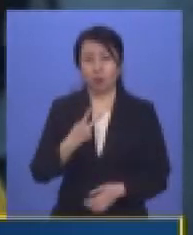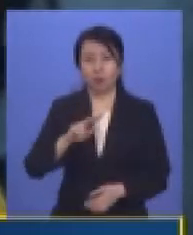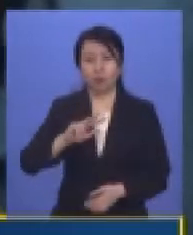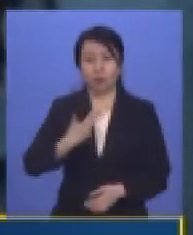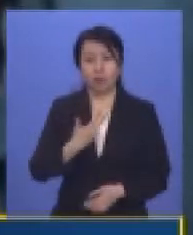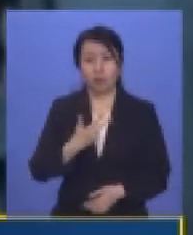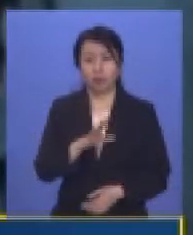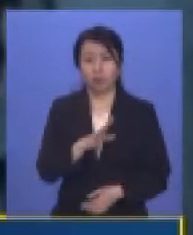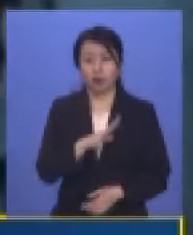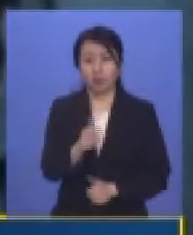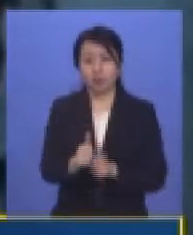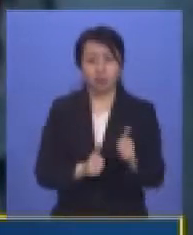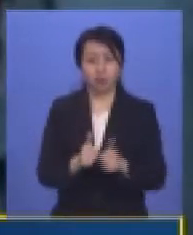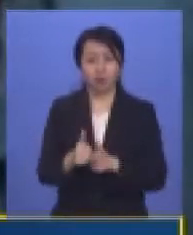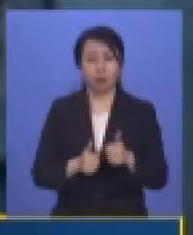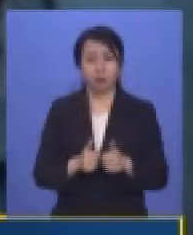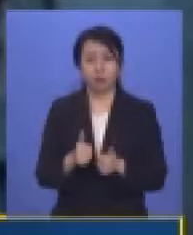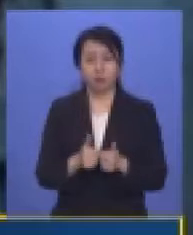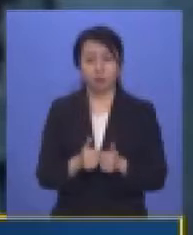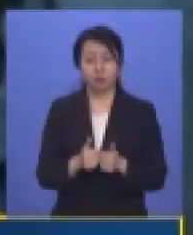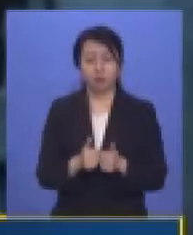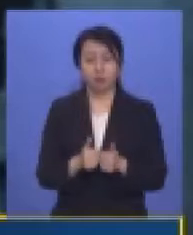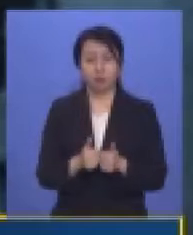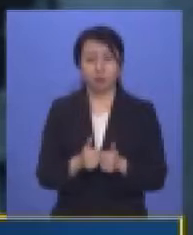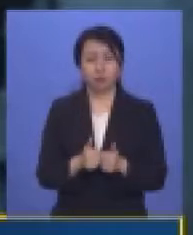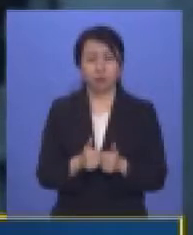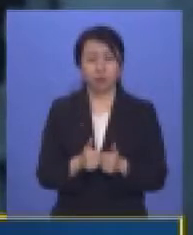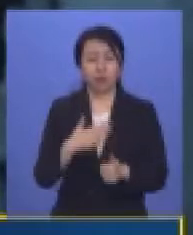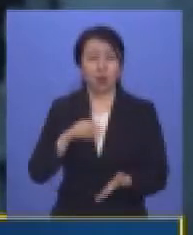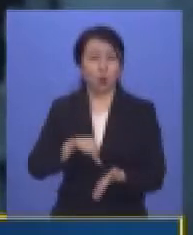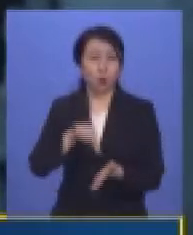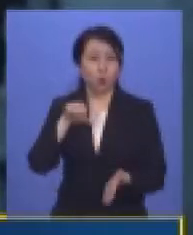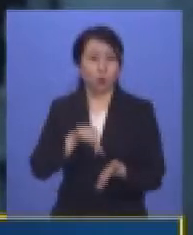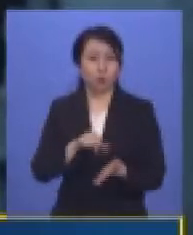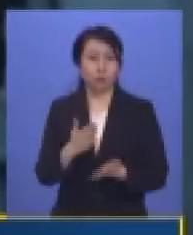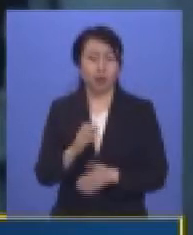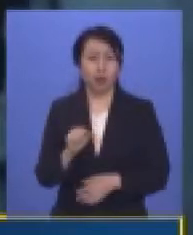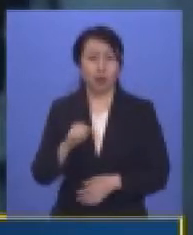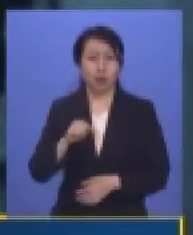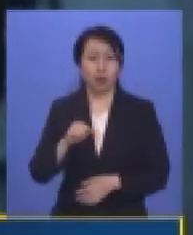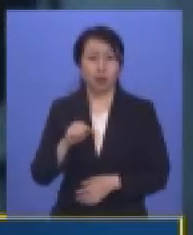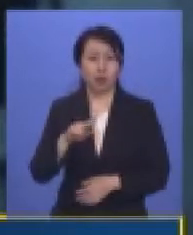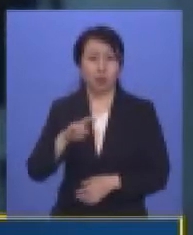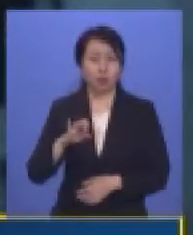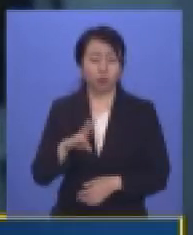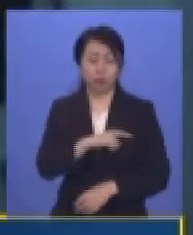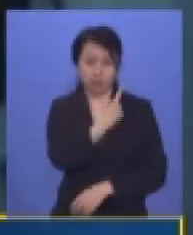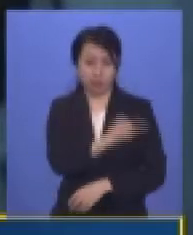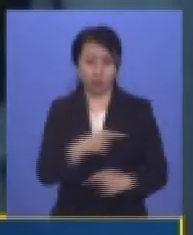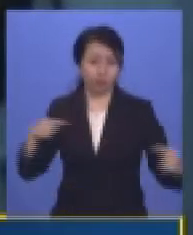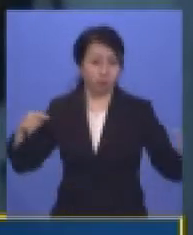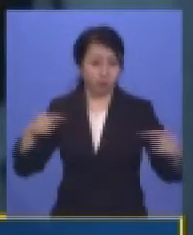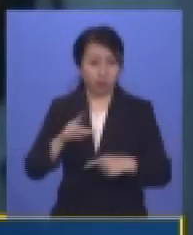третий день проходили сами соревнования. То есть я участвовал по дисциплине толчок. И самыми сильными